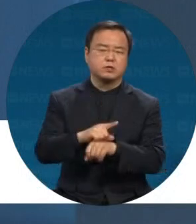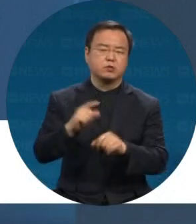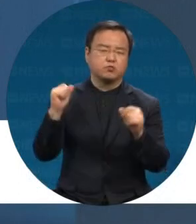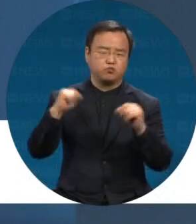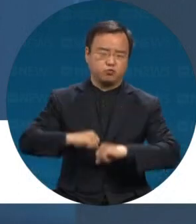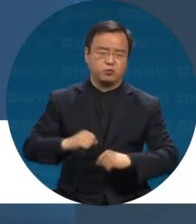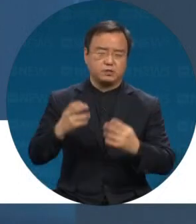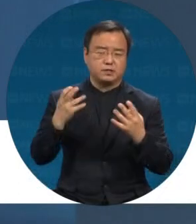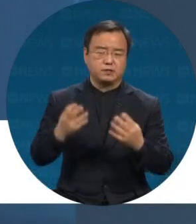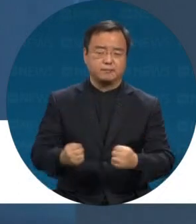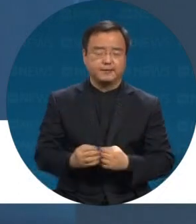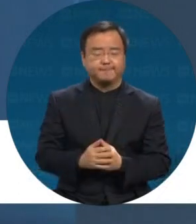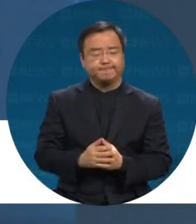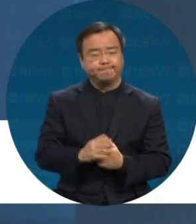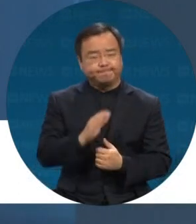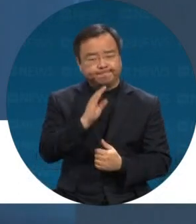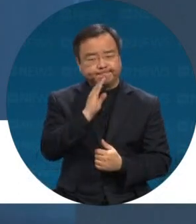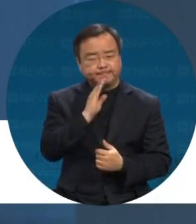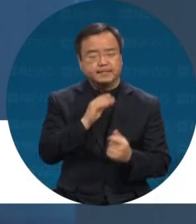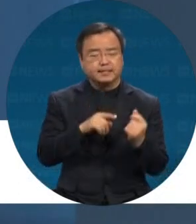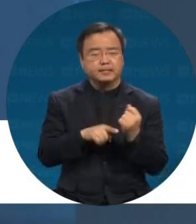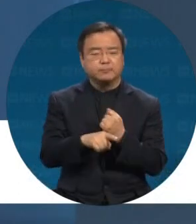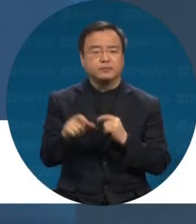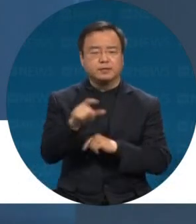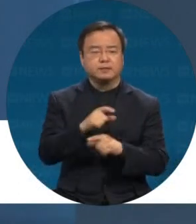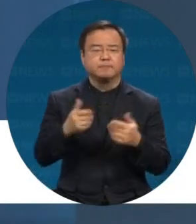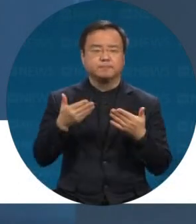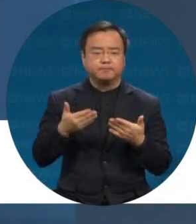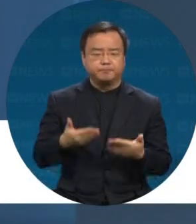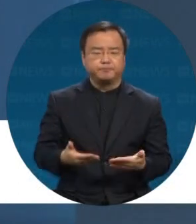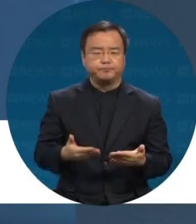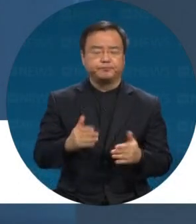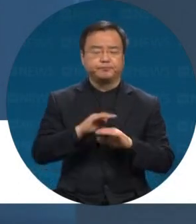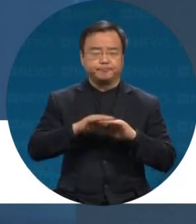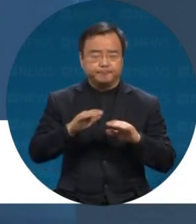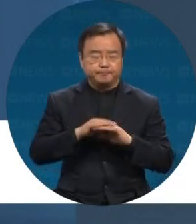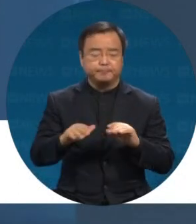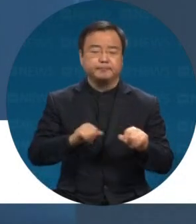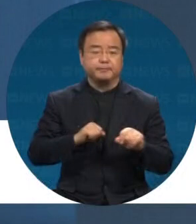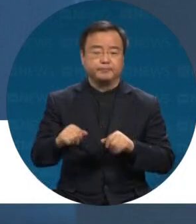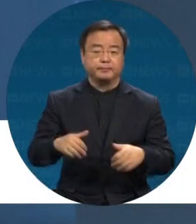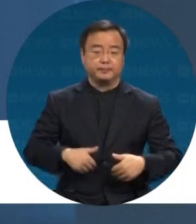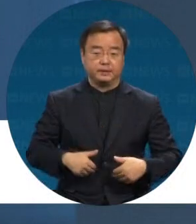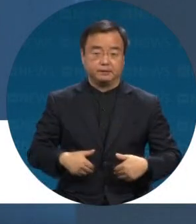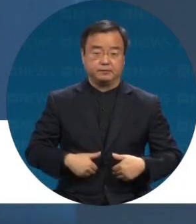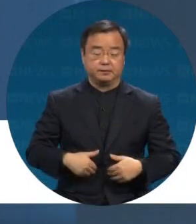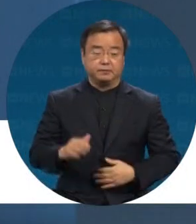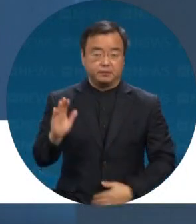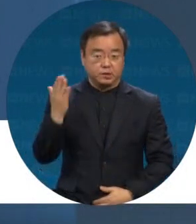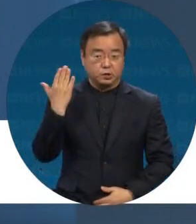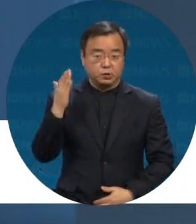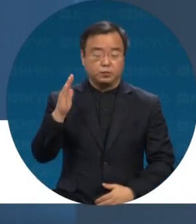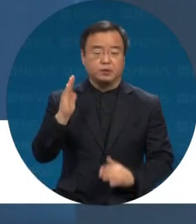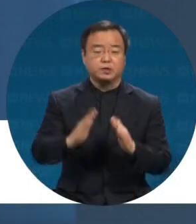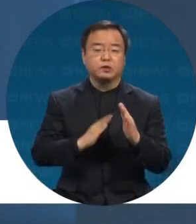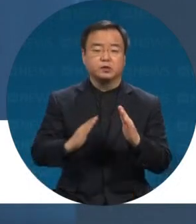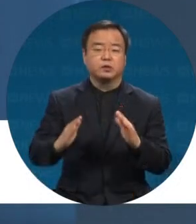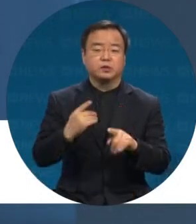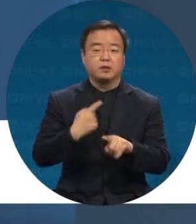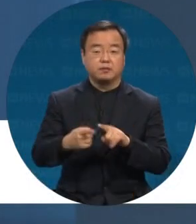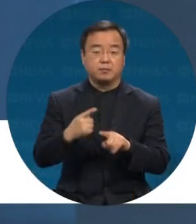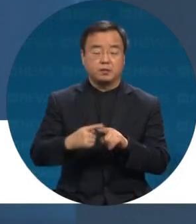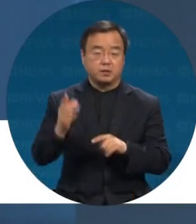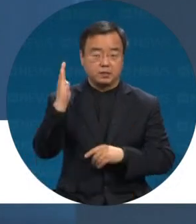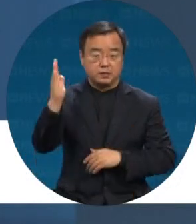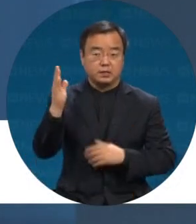많았습니다 그래서 굉장히 신중하게 접근해야 된다는 생각이 들고 최근에 절대 평가에 대한 이야기가 많이